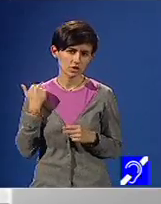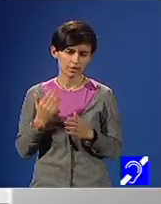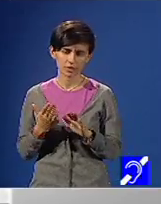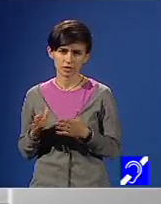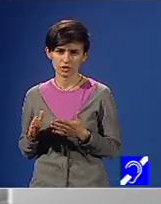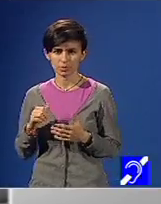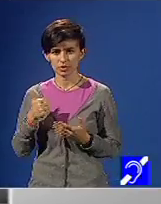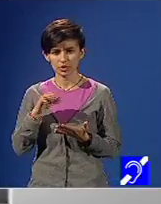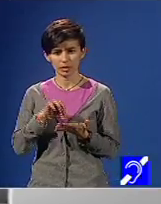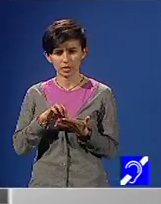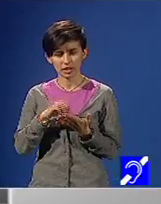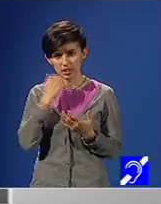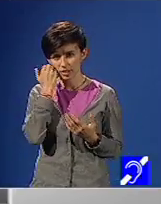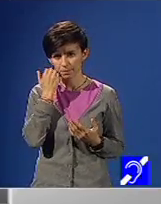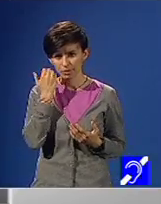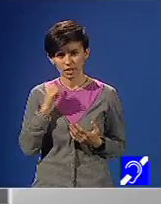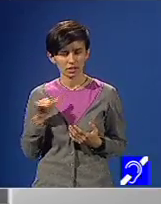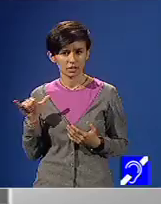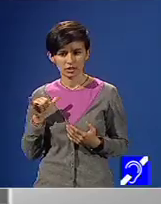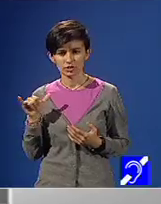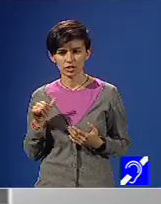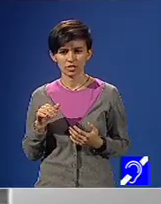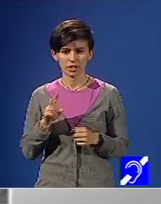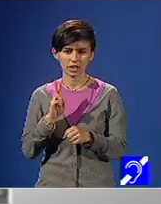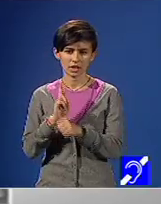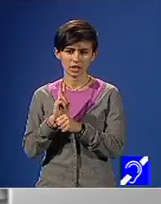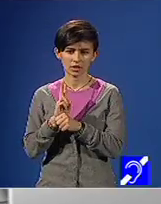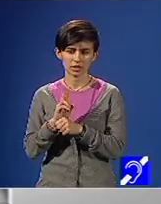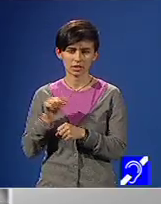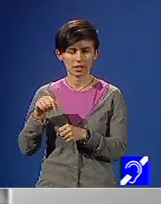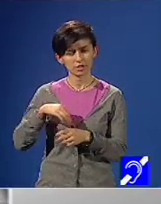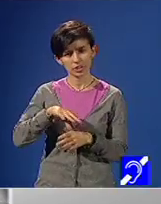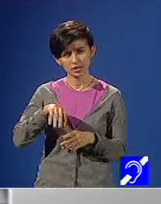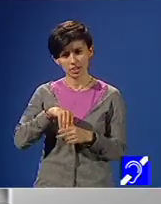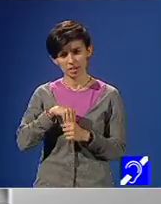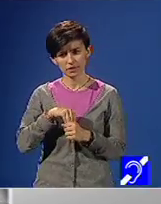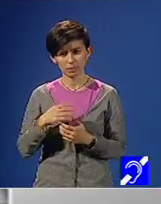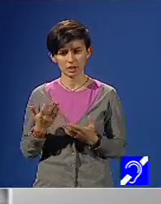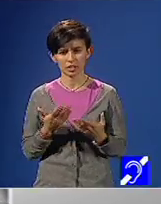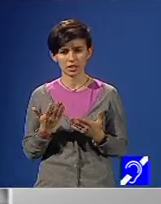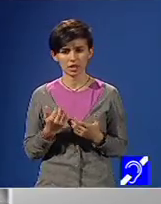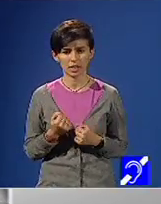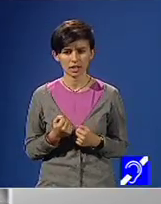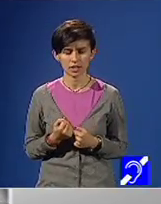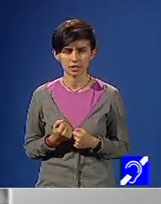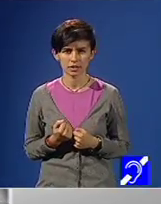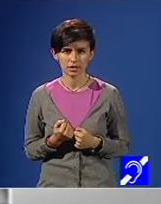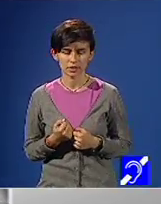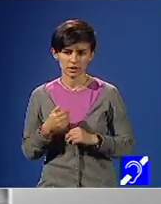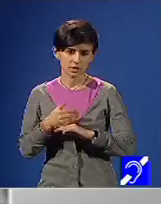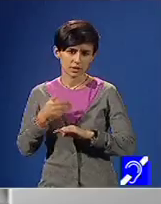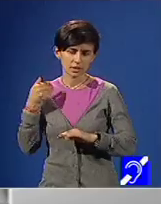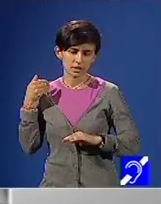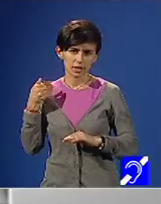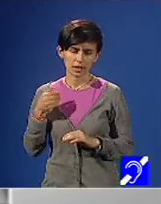când cineva își orienta atenția asupra acestor familii care până